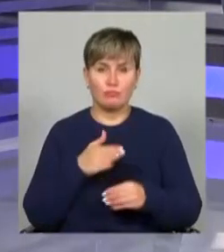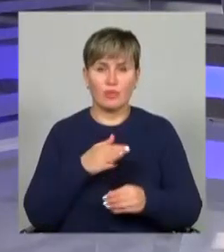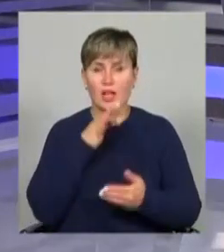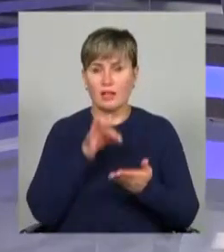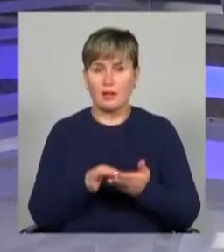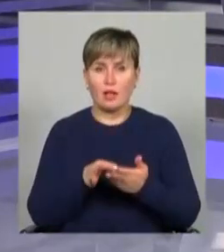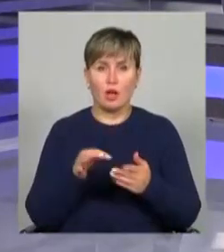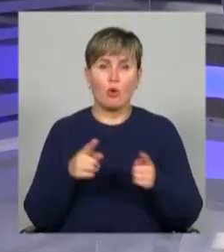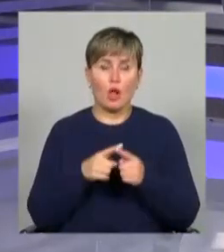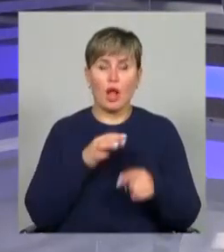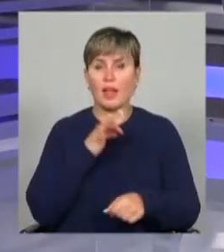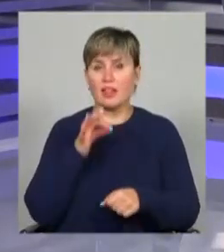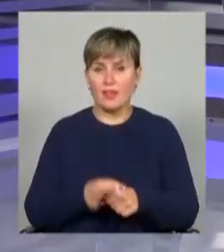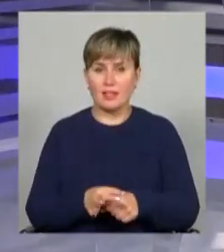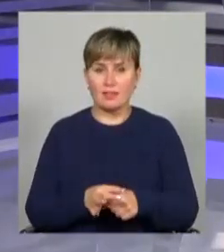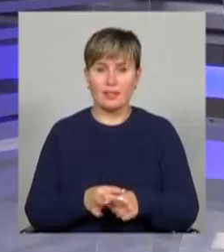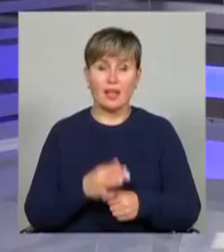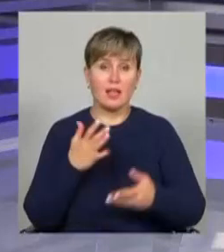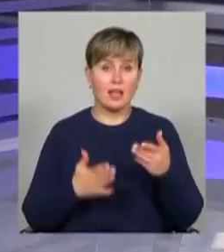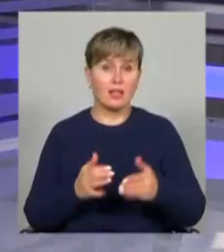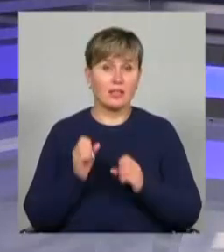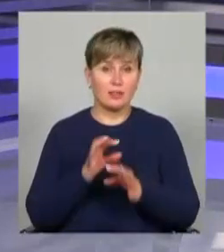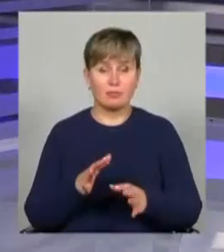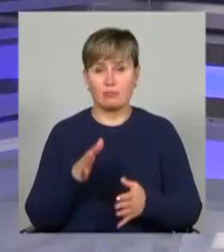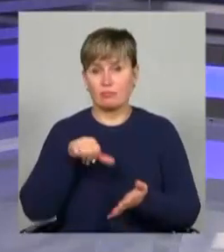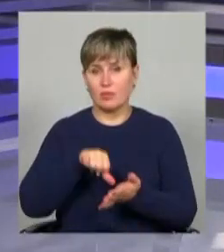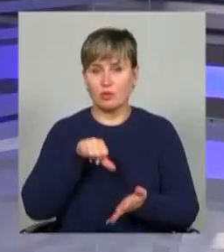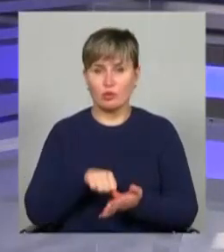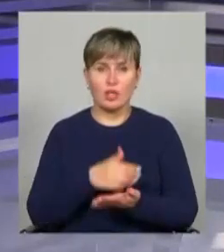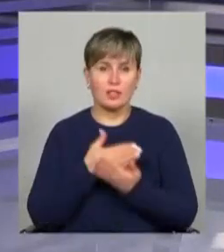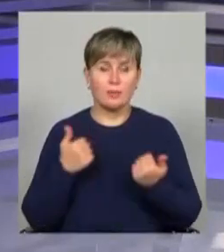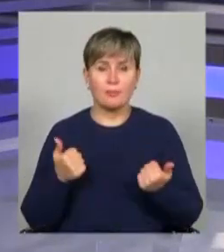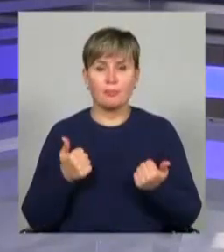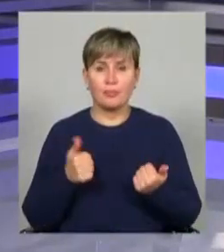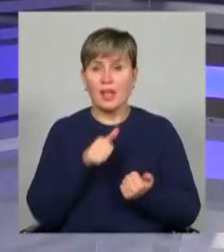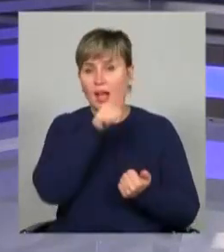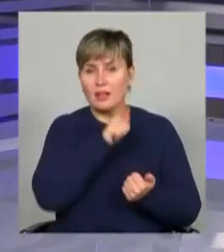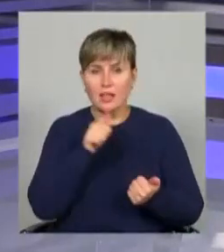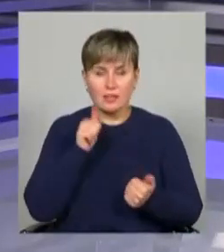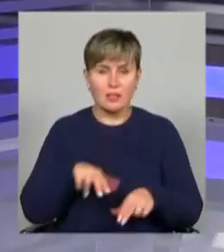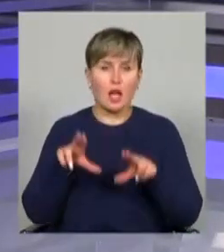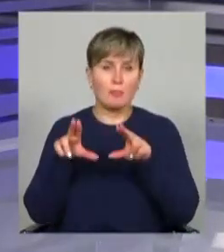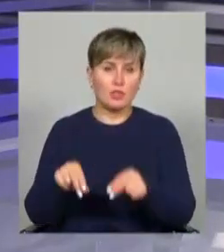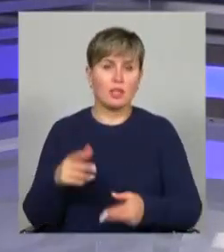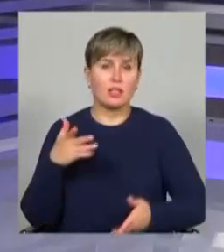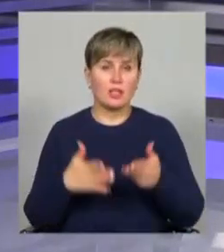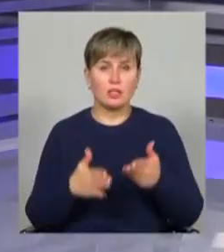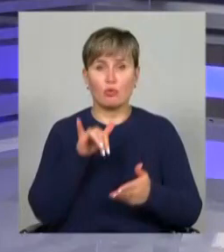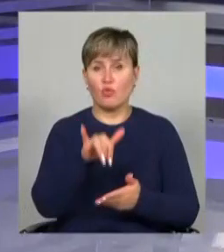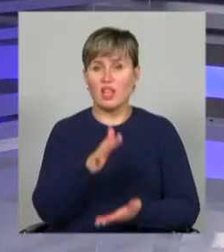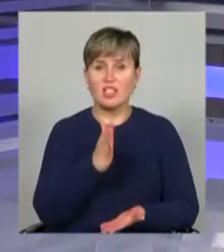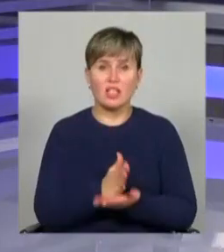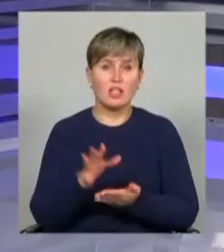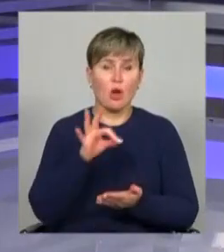и административной ответственности, если нет причастности к другим правонарушениям. Анонимность гарантируется. Если вы располагаете информацией